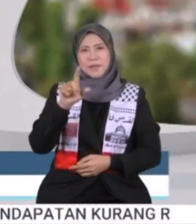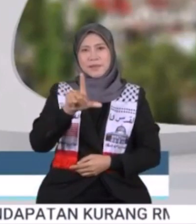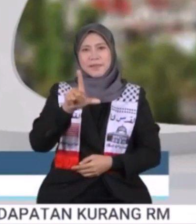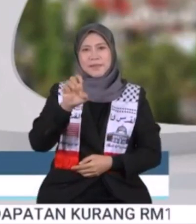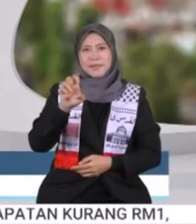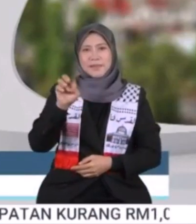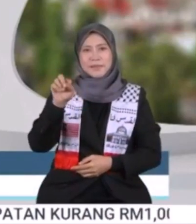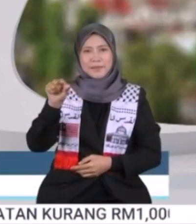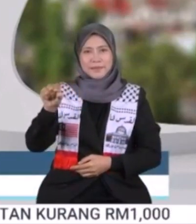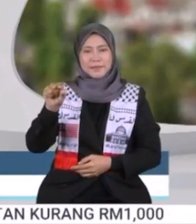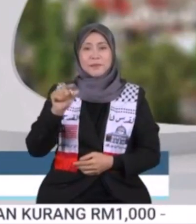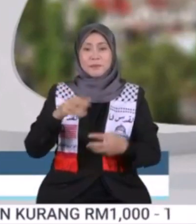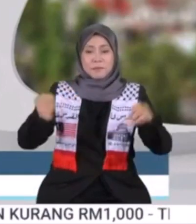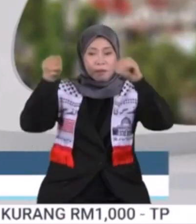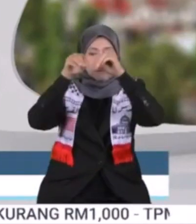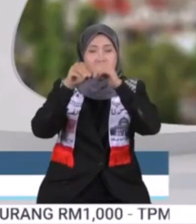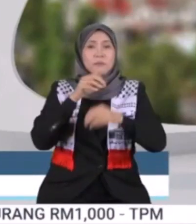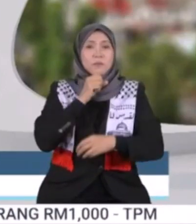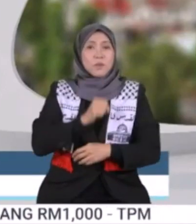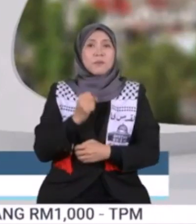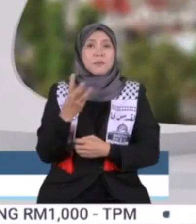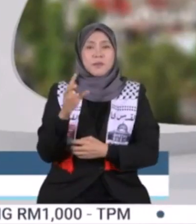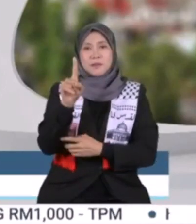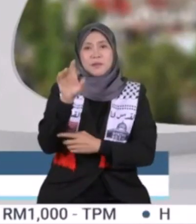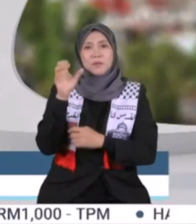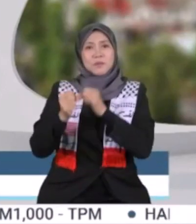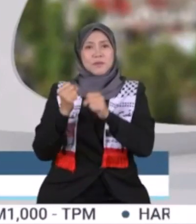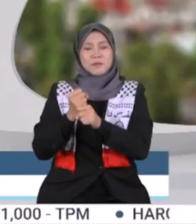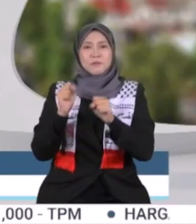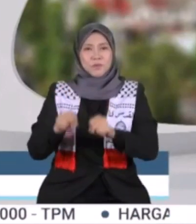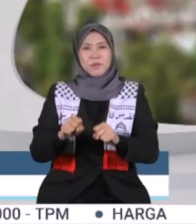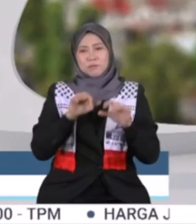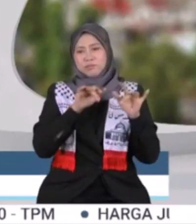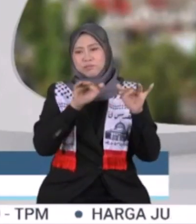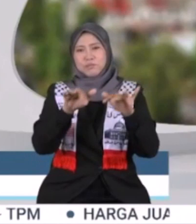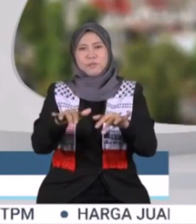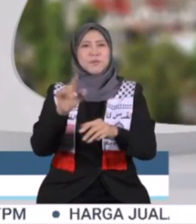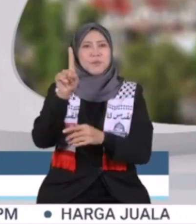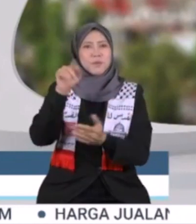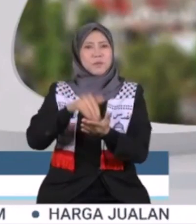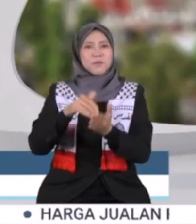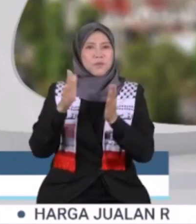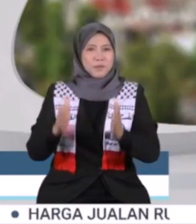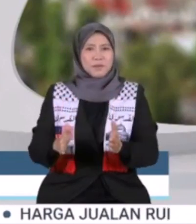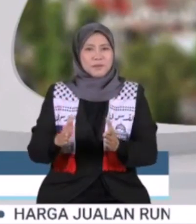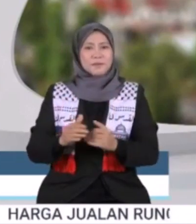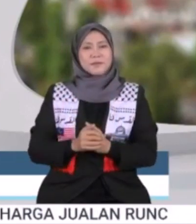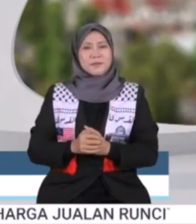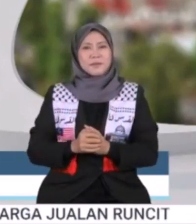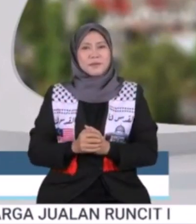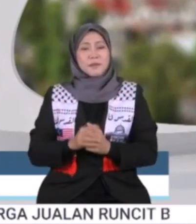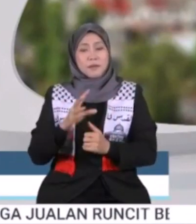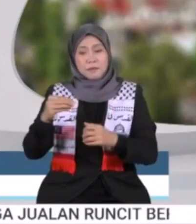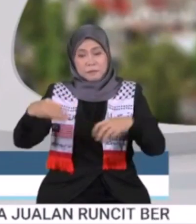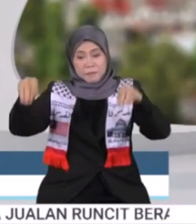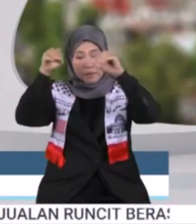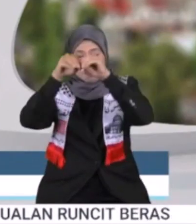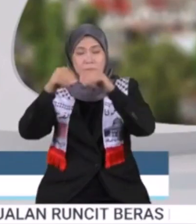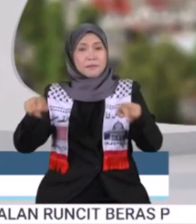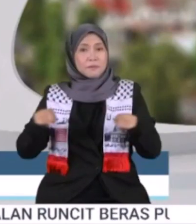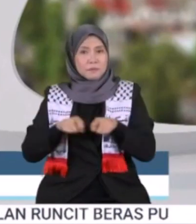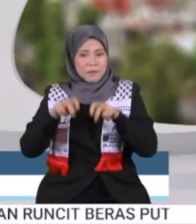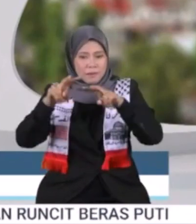Lengging. Masjid yang mencecah usia 100 tahun ini boleh memuatkan sehingga 1,000 jemaah. Bukan itu sahaja, masjid ini turut menjadi